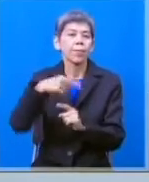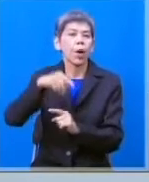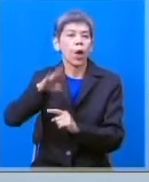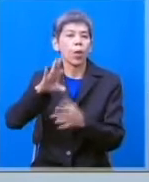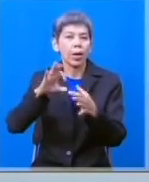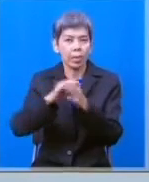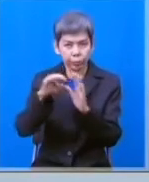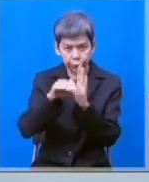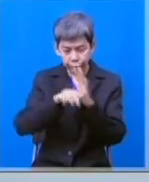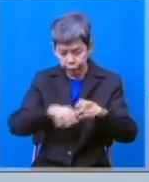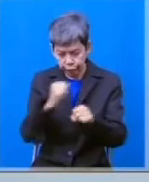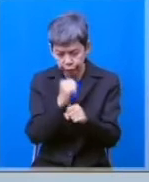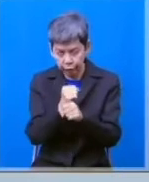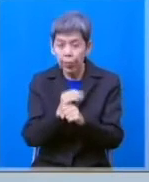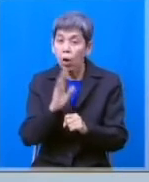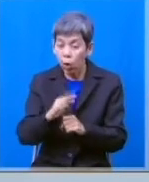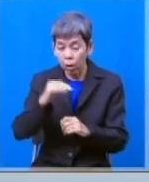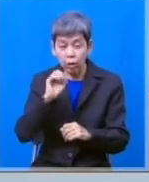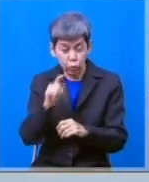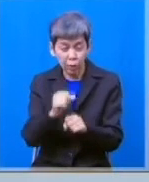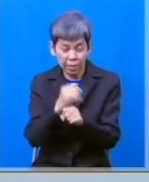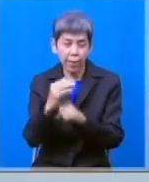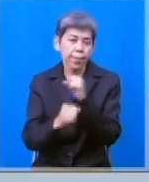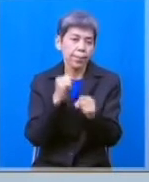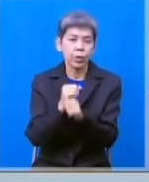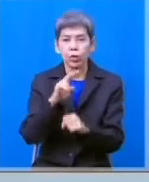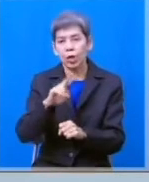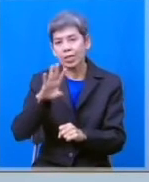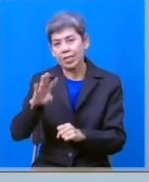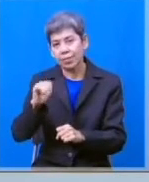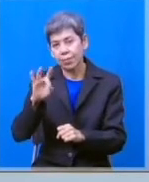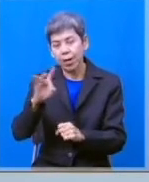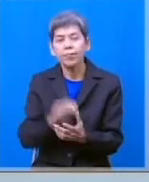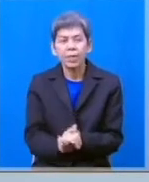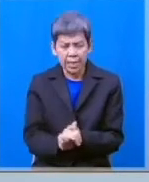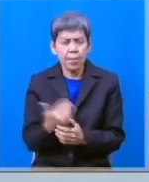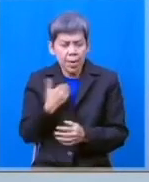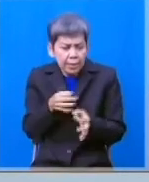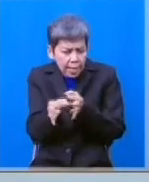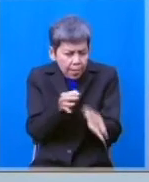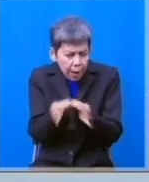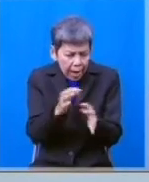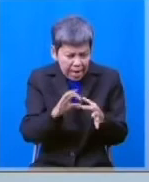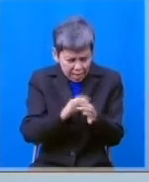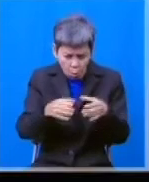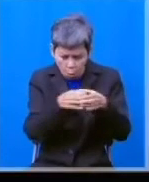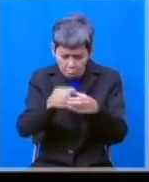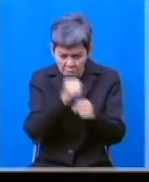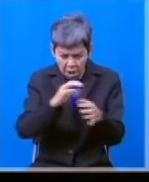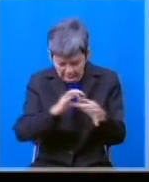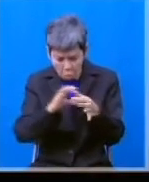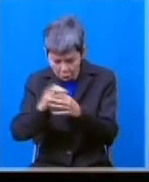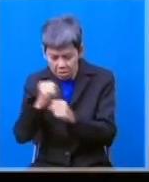กำหนดการบริหารราชการในสถานการณ์ฉุกเฉินปี2548นะครับพร้อมกับอธิบายถึงห่วงโซ่กลุ่มผู้ก่อเหตุนะครับ